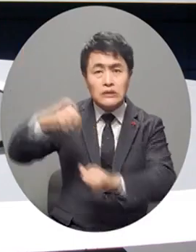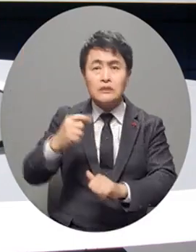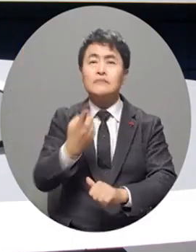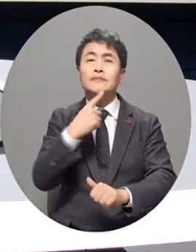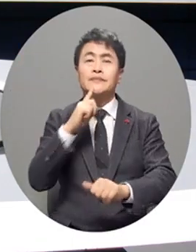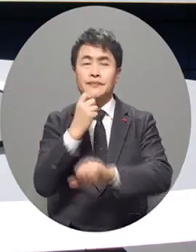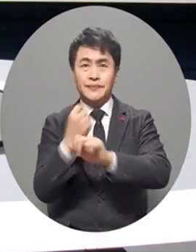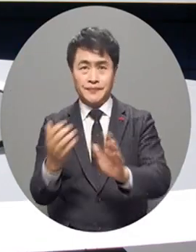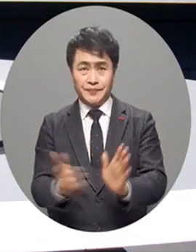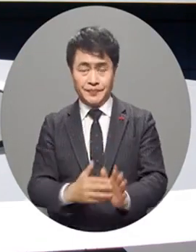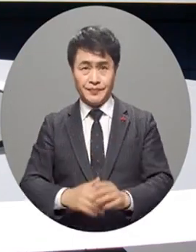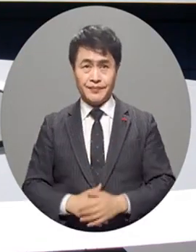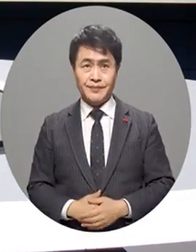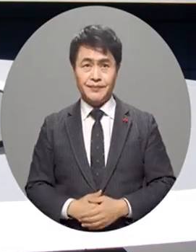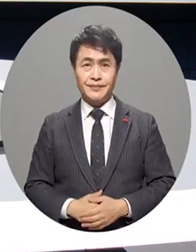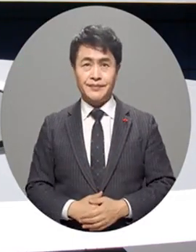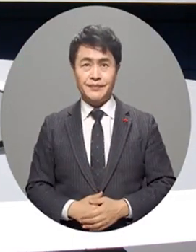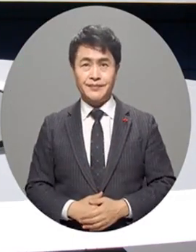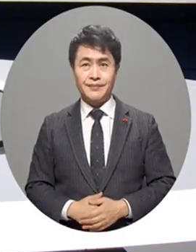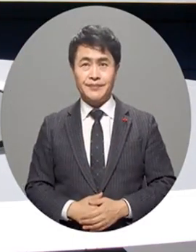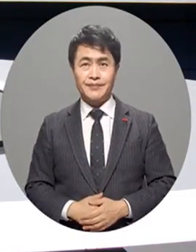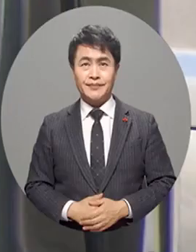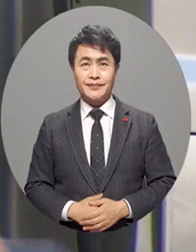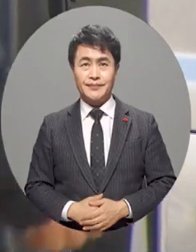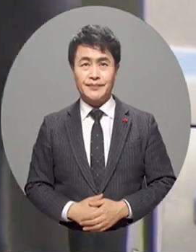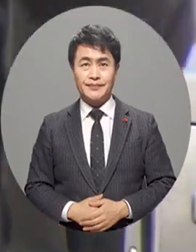변윤재 기자가 취재했습니다.